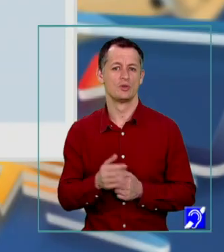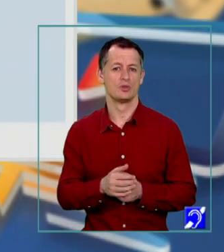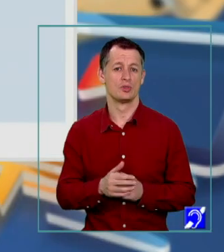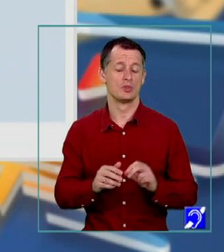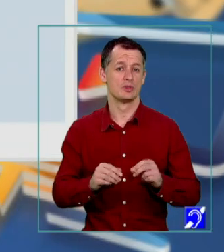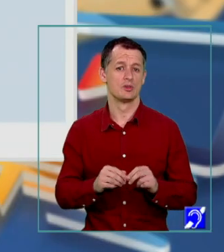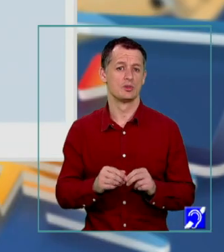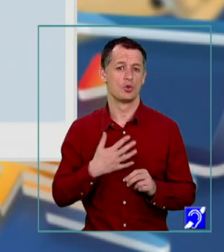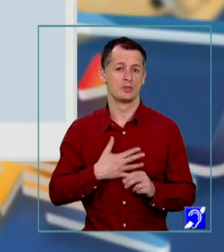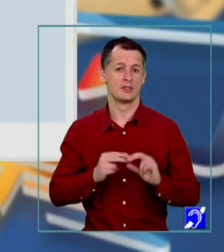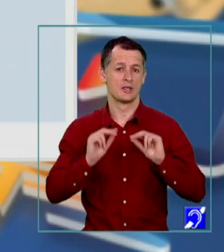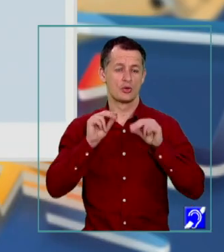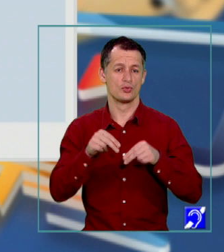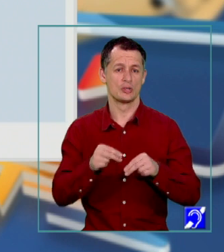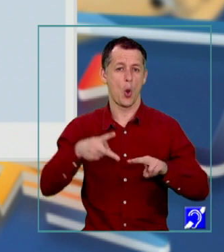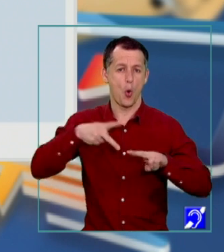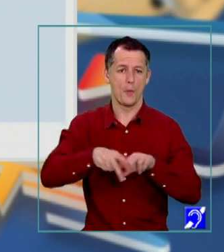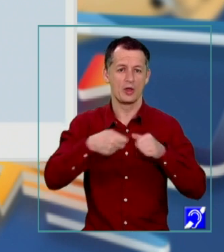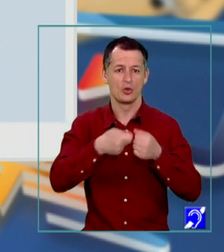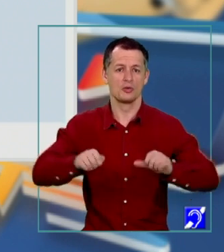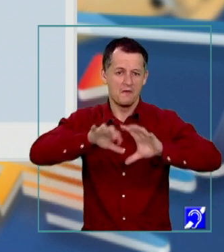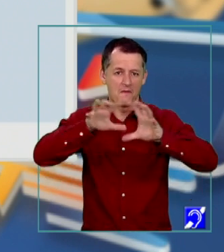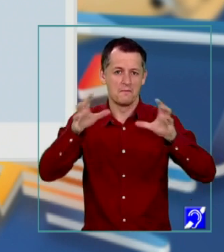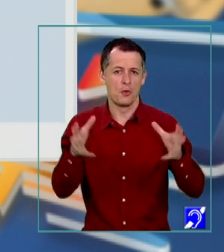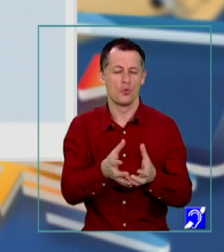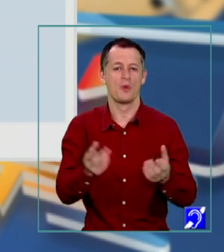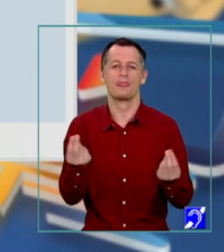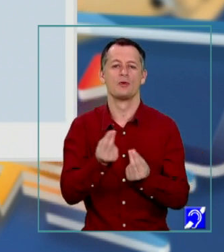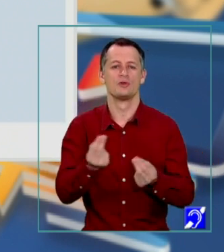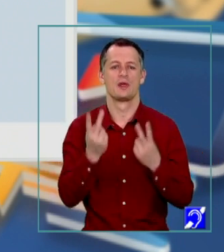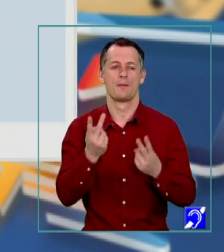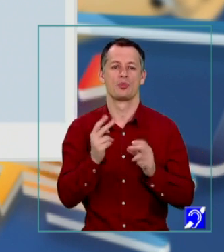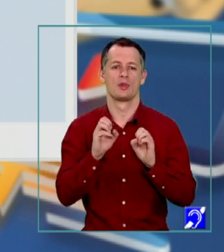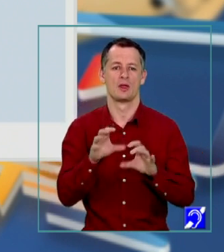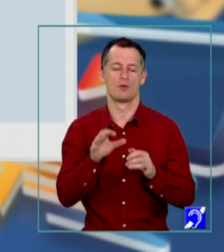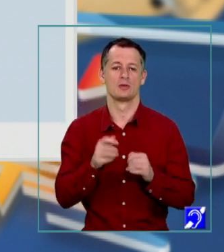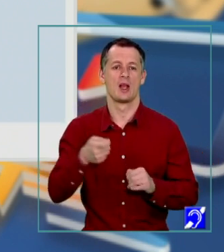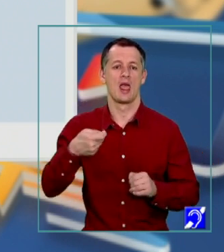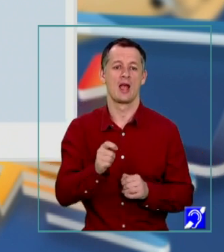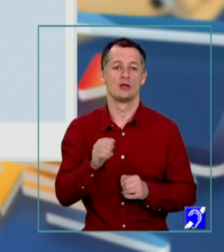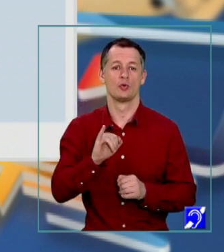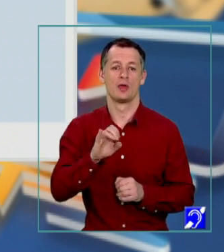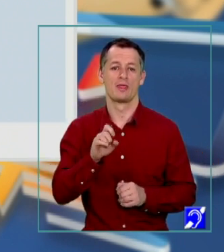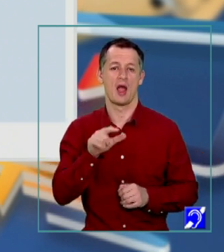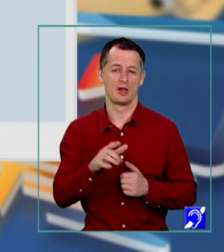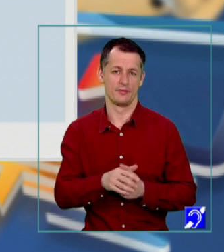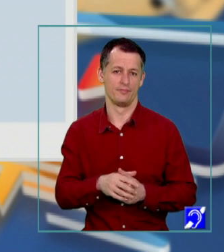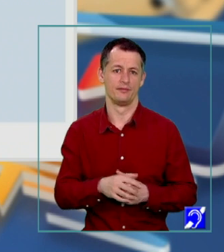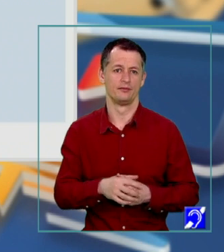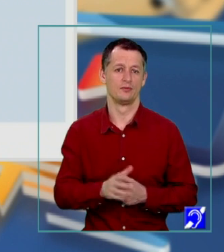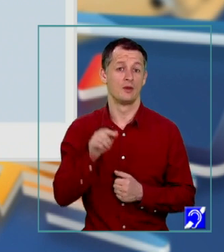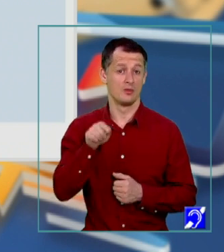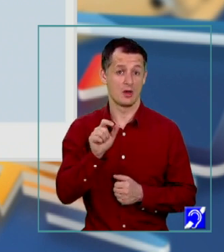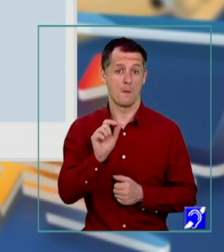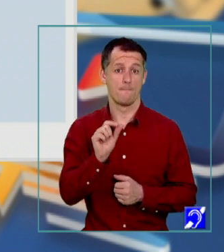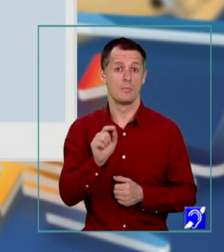a ocupa întreg volumul. De ce este importantă informația referitoare la gazul ideal? În modelul gazului ideal,